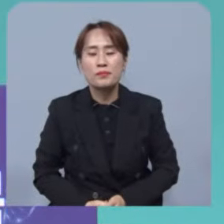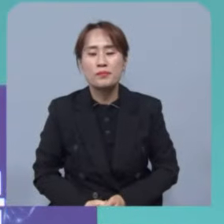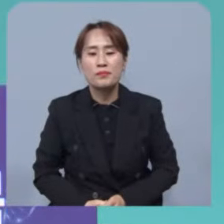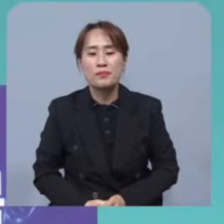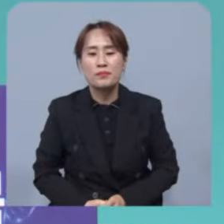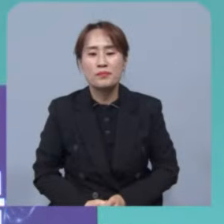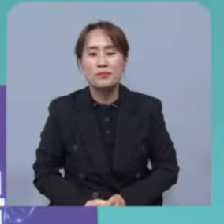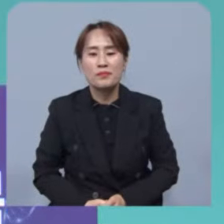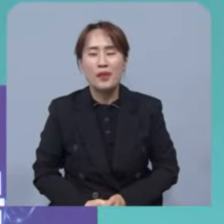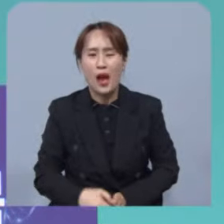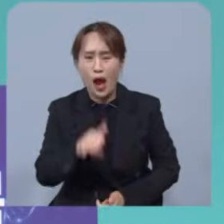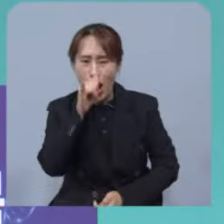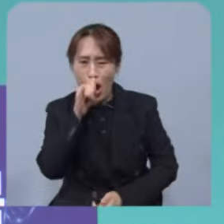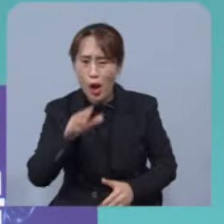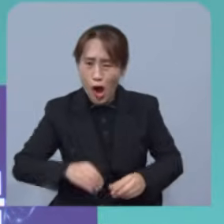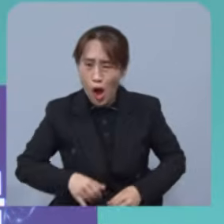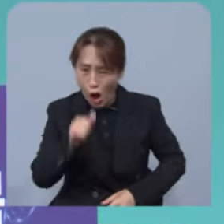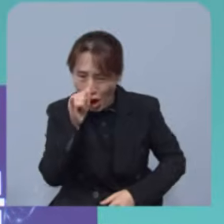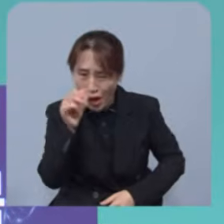아, 있는 모양이네.